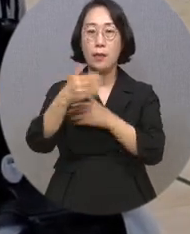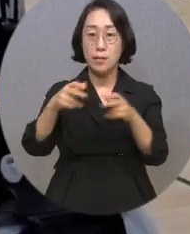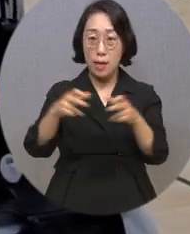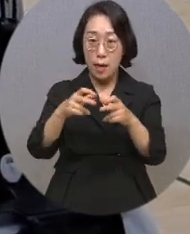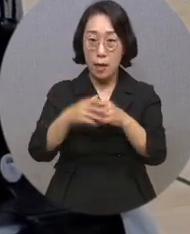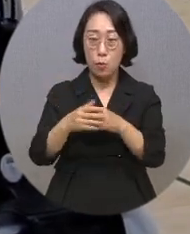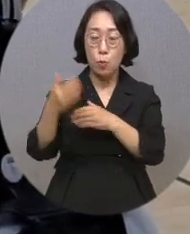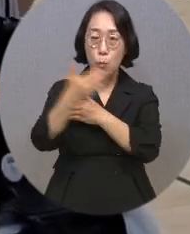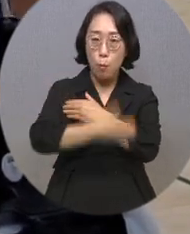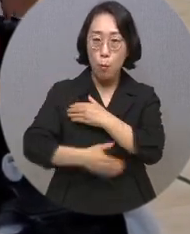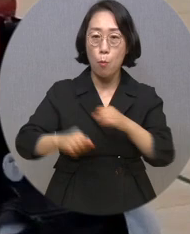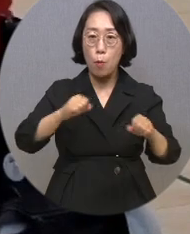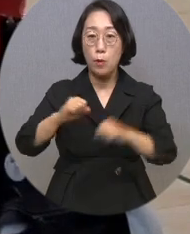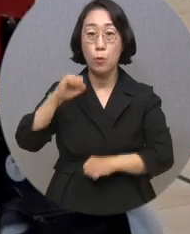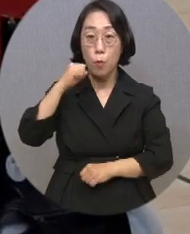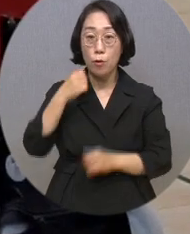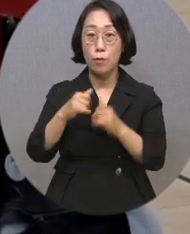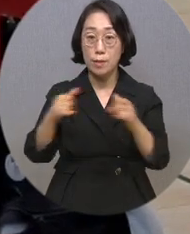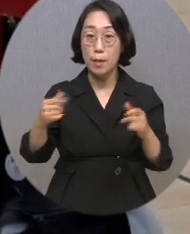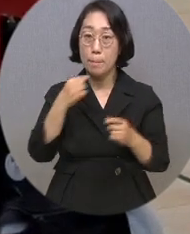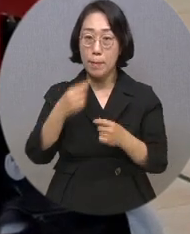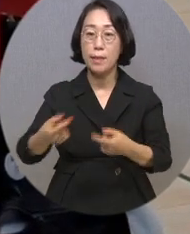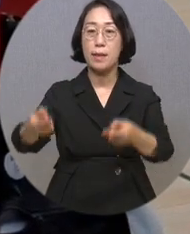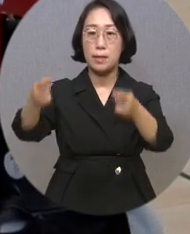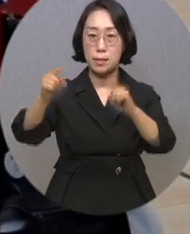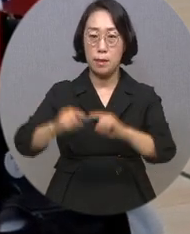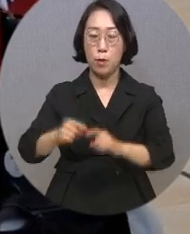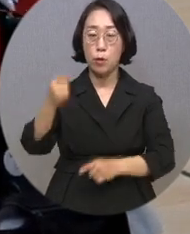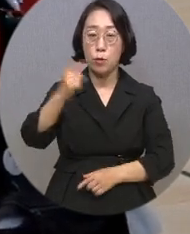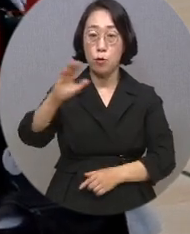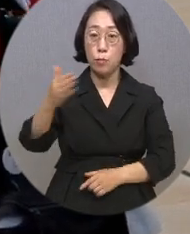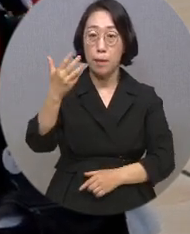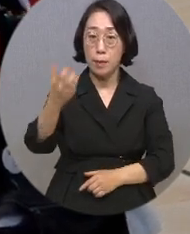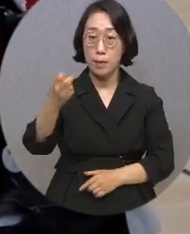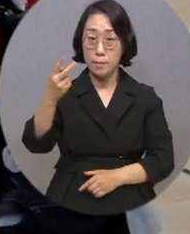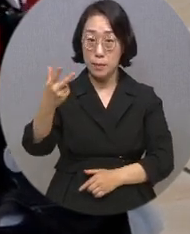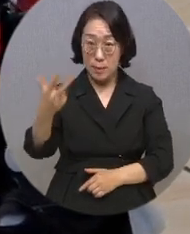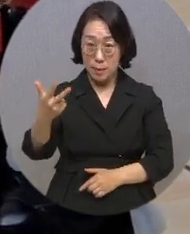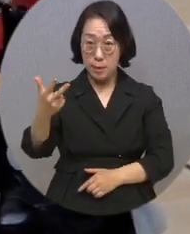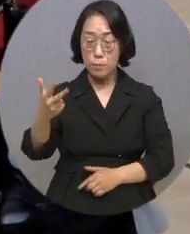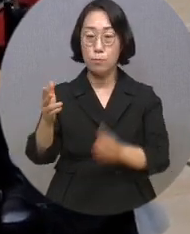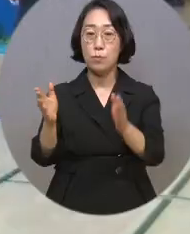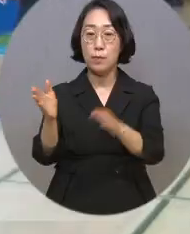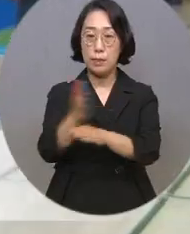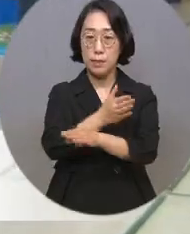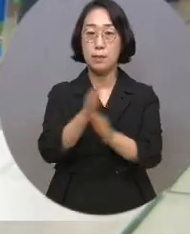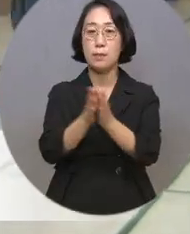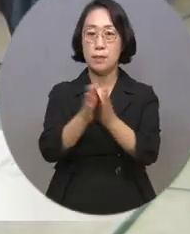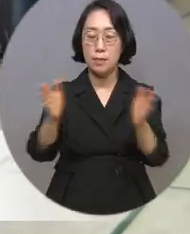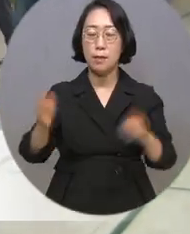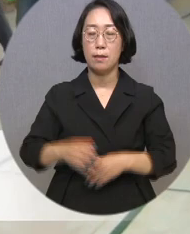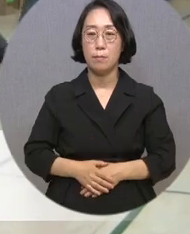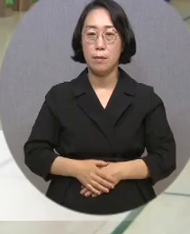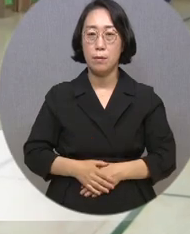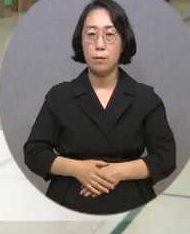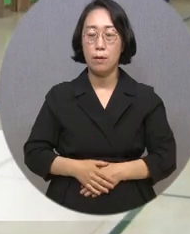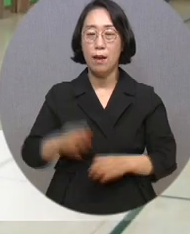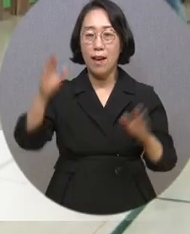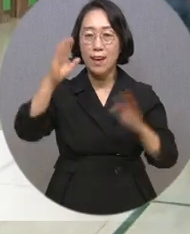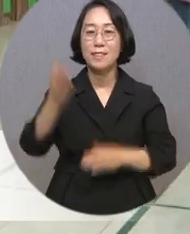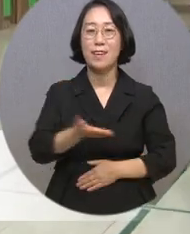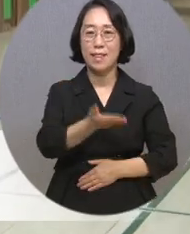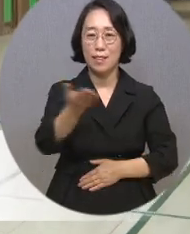운동성 장애인만이 참가할 수 있는 경기로 우리나라에서는 1987년에 시작되었습니다. 오늘